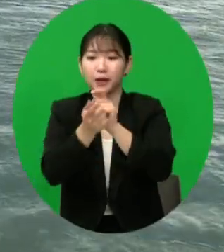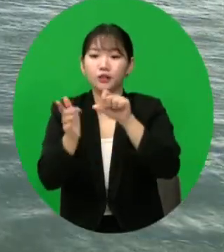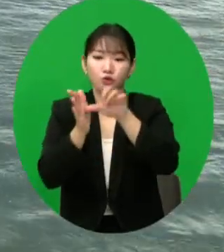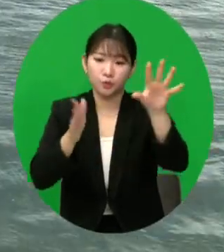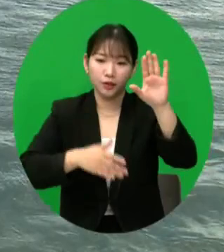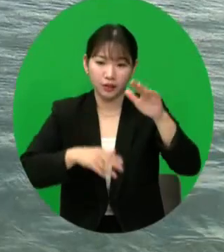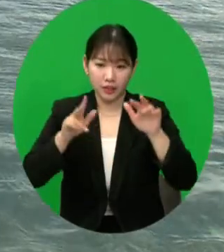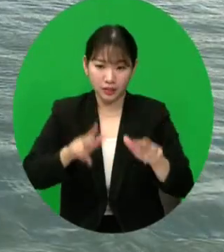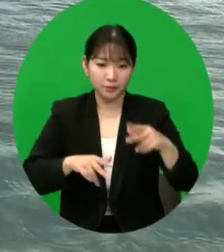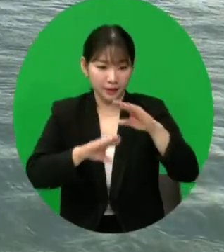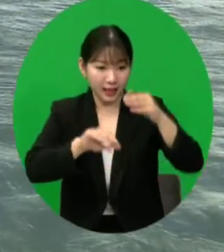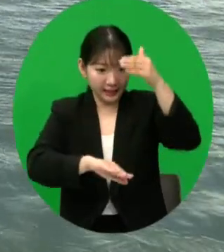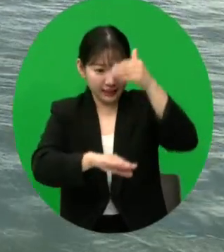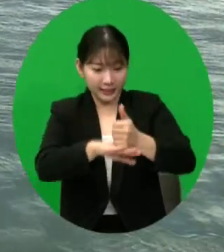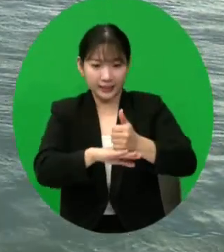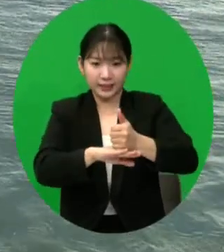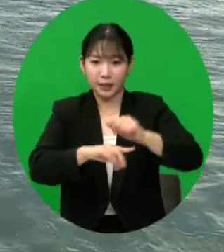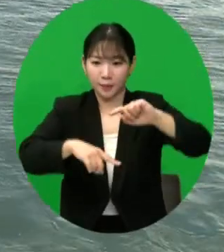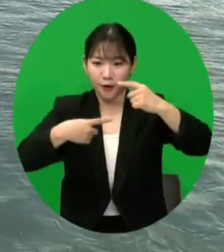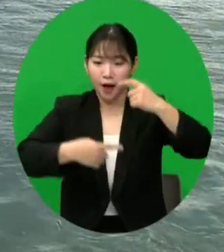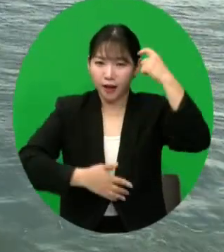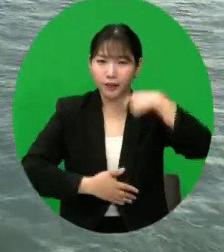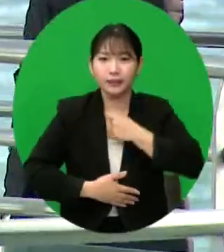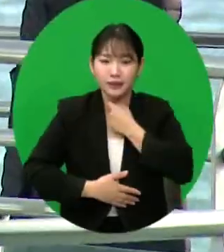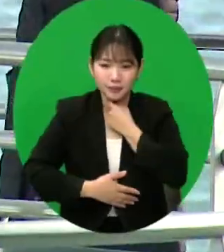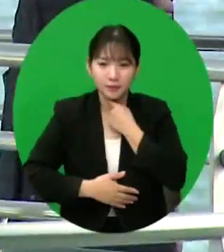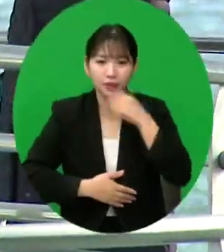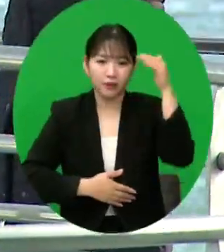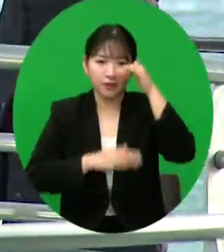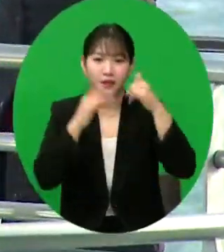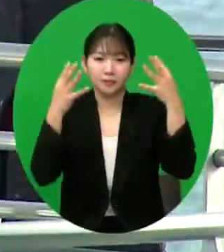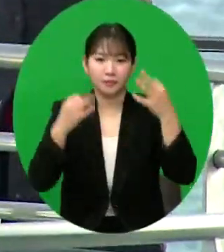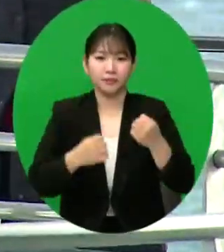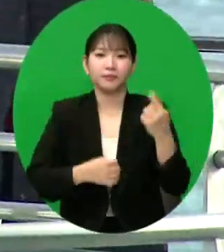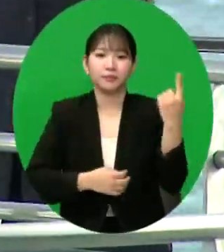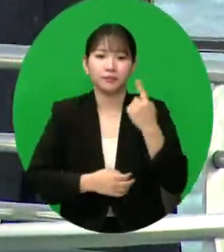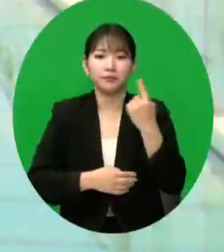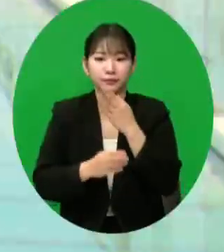지금도 땅끝이라는 브랜드 가치를 느끼려는 관광객들로 붐비고 있습니다.